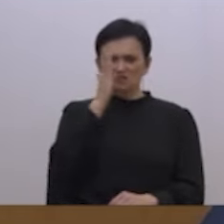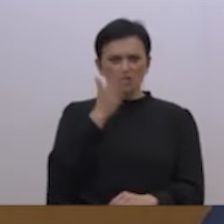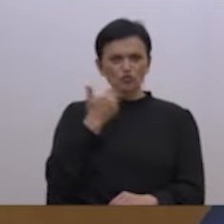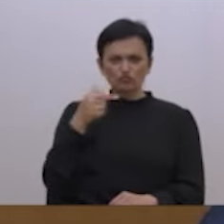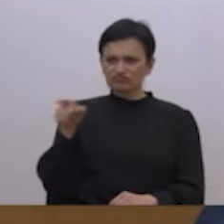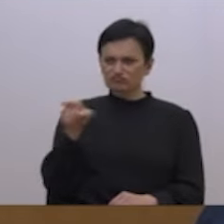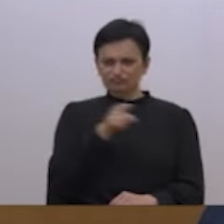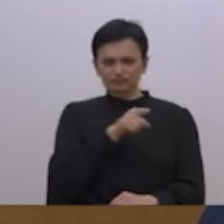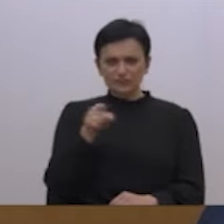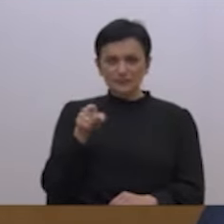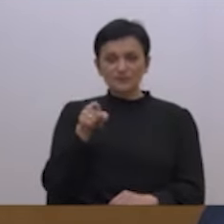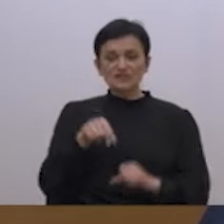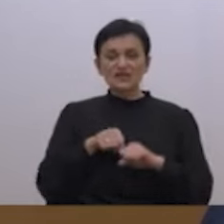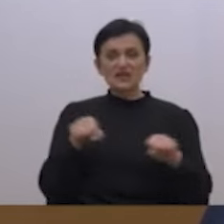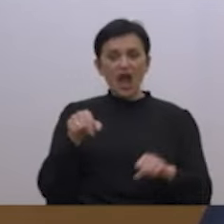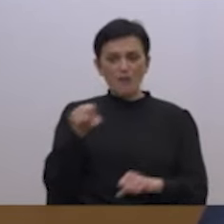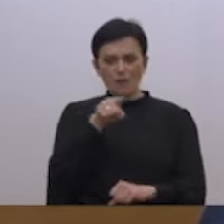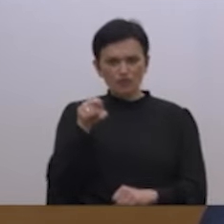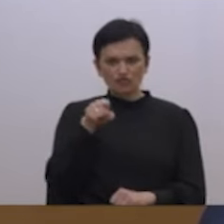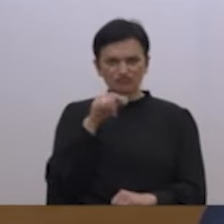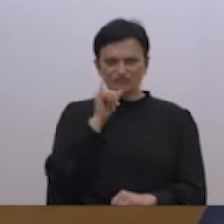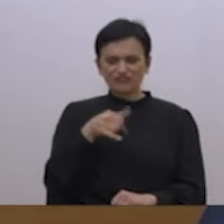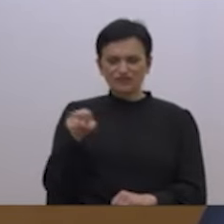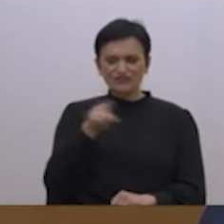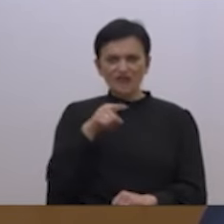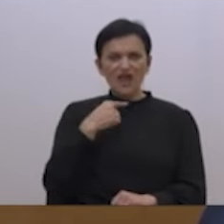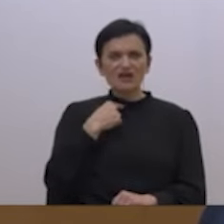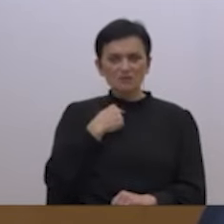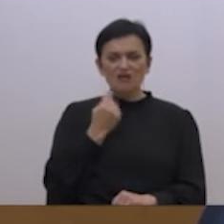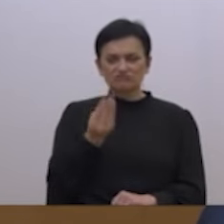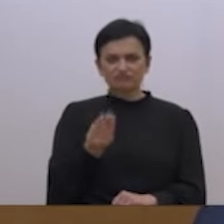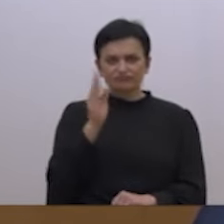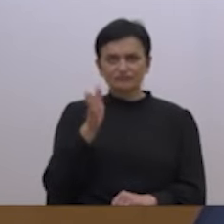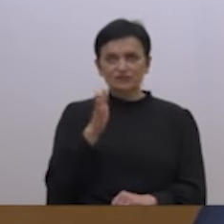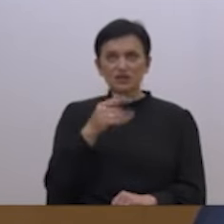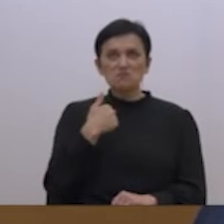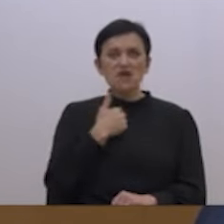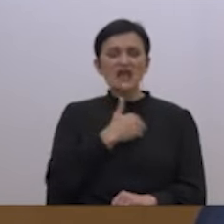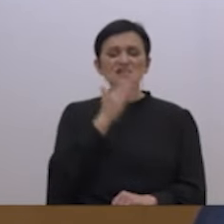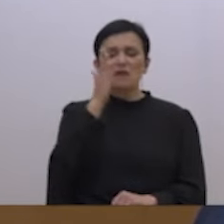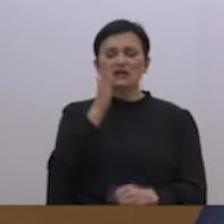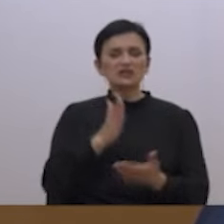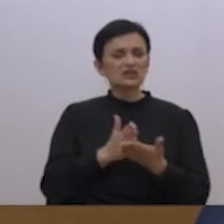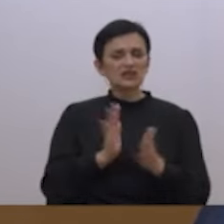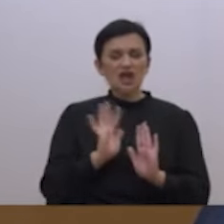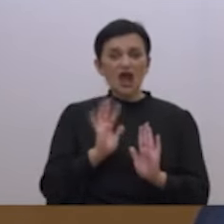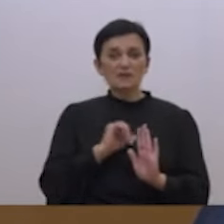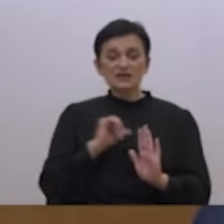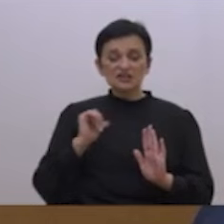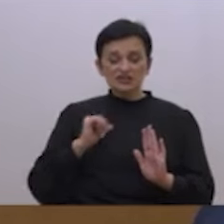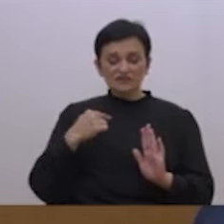თაგას აქ გამბედაობა ეყოფა და ხმას არ მისცემს, არც იმის იმედი მაქვს, რომ